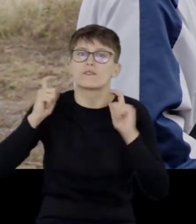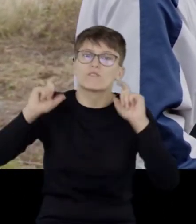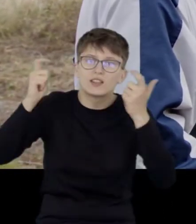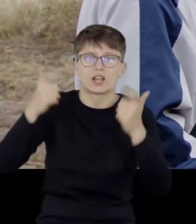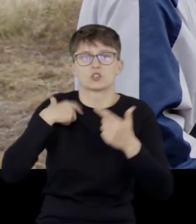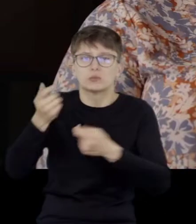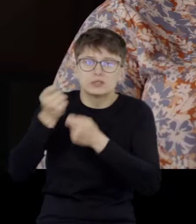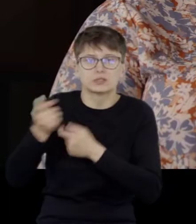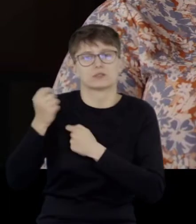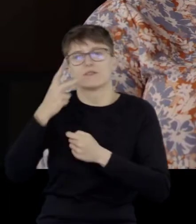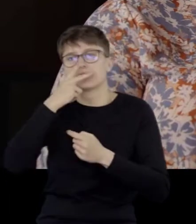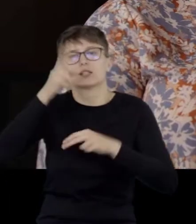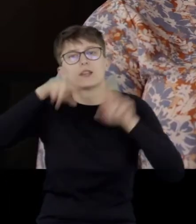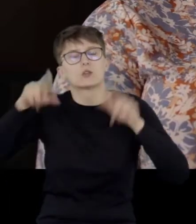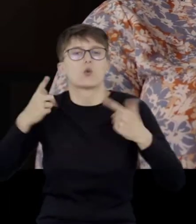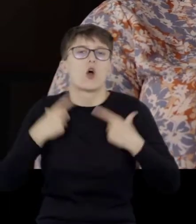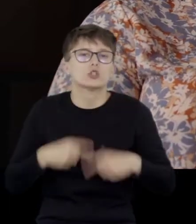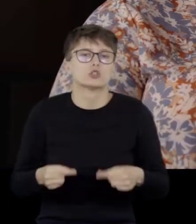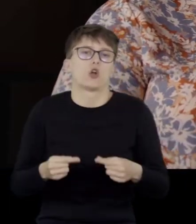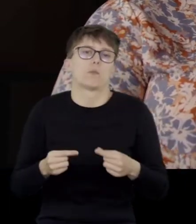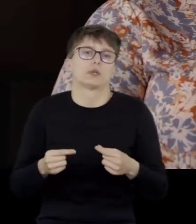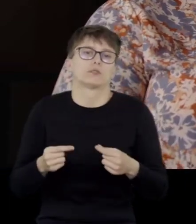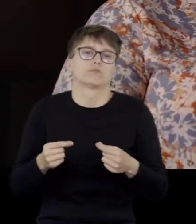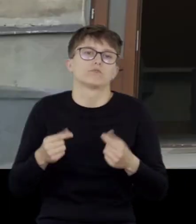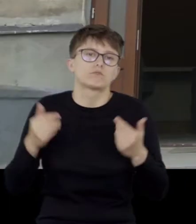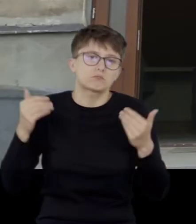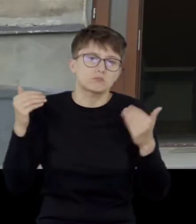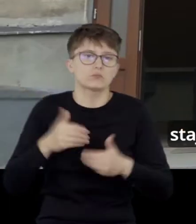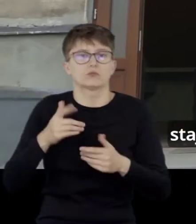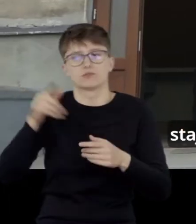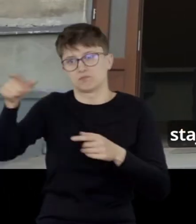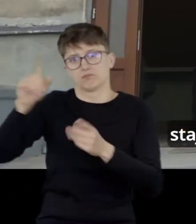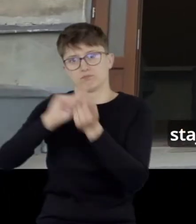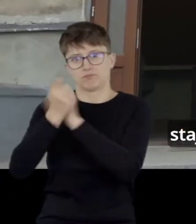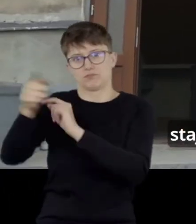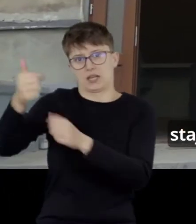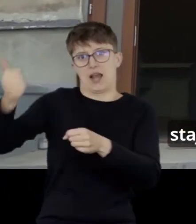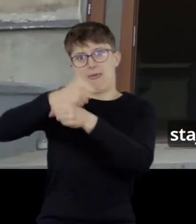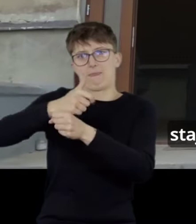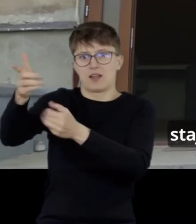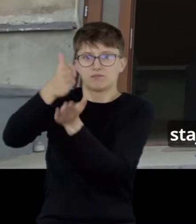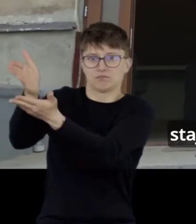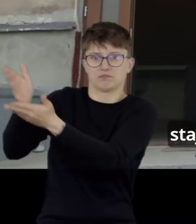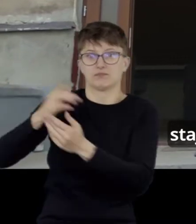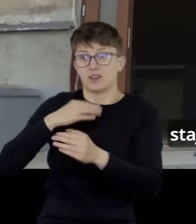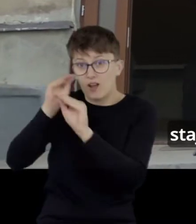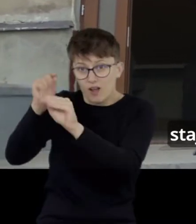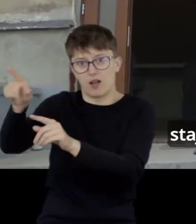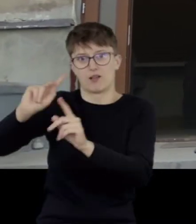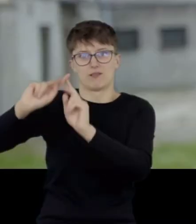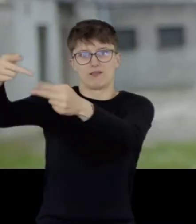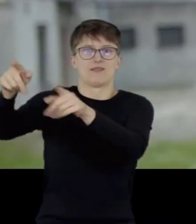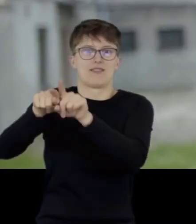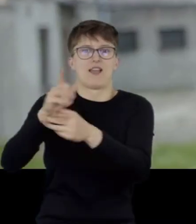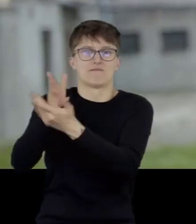musiało się coś wydarzyć. Natomiast jak widzę, jak niektóre osoby stają się teraz liderami w swoich społecznościach